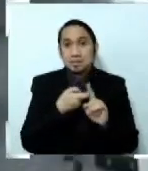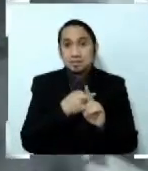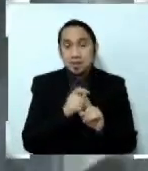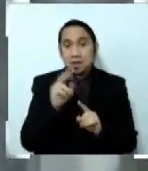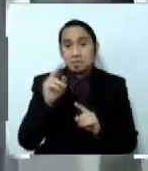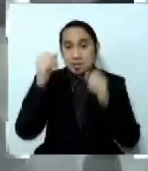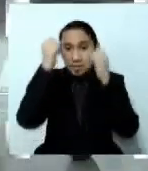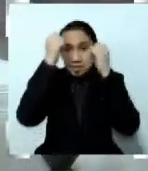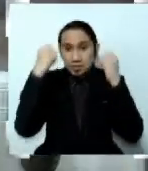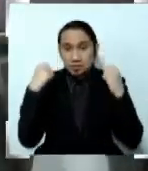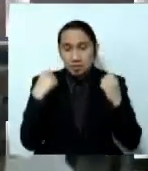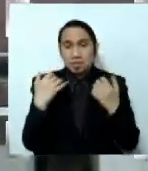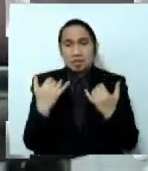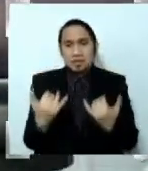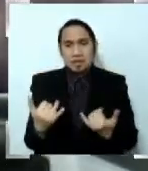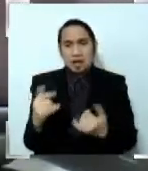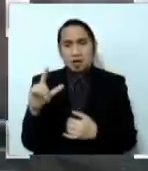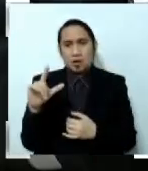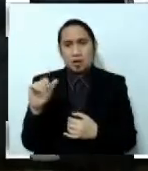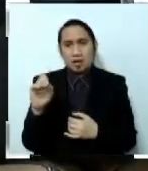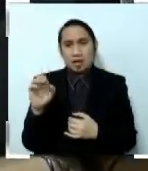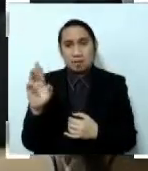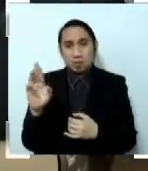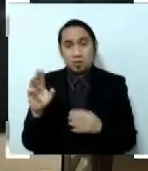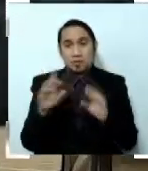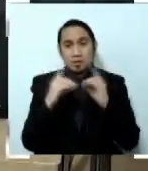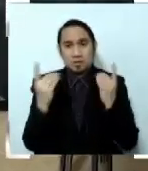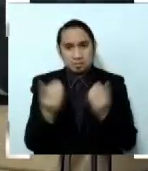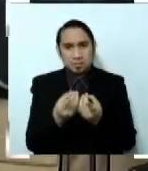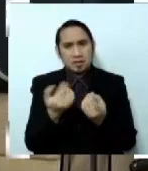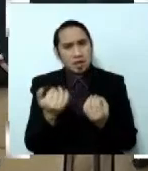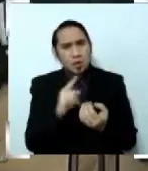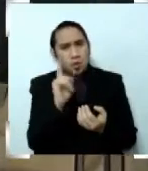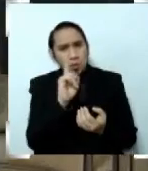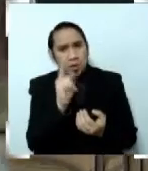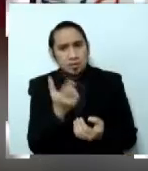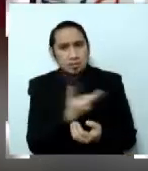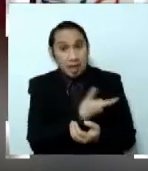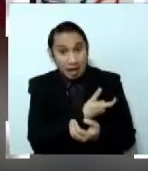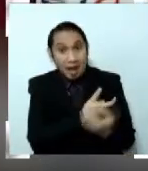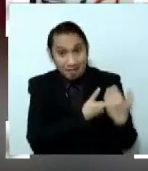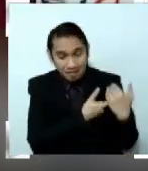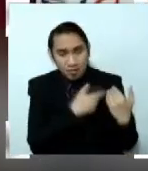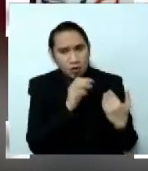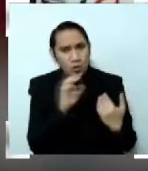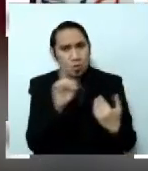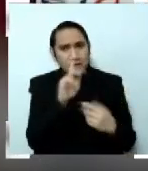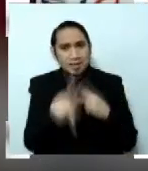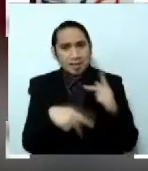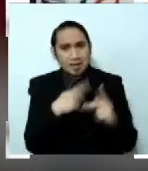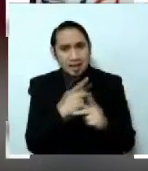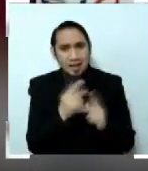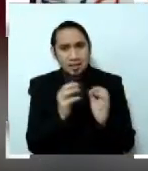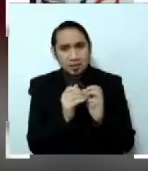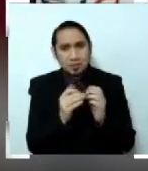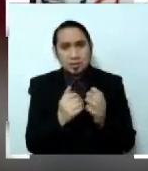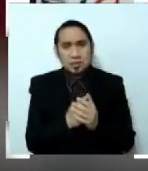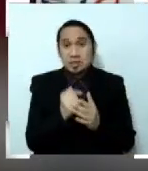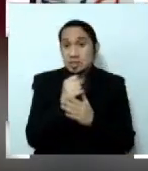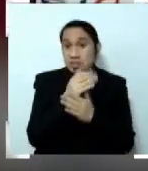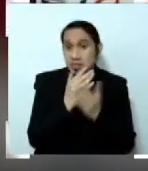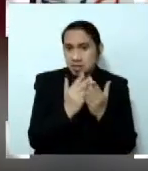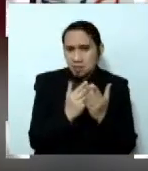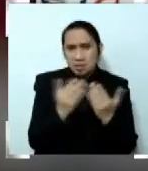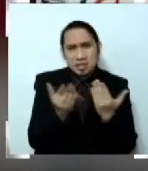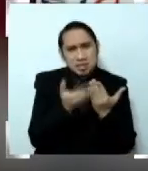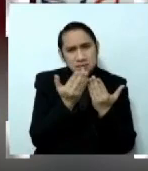Labor Department kung bakunadong lahat ng mga nagpositibo at kung anong variant ang dumapo sa kanila. Normally mild lang at kung meron naman nagpapakita ng mga